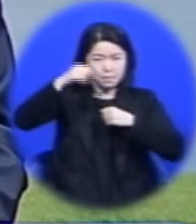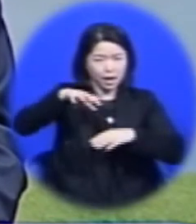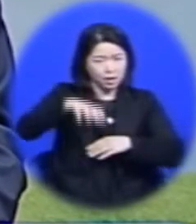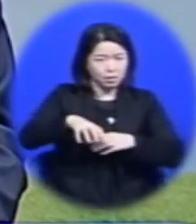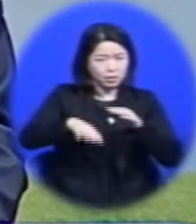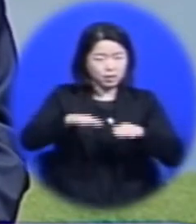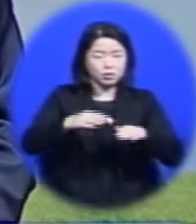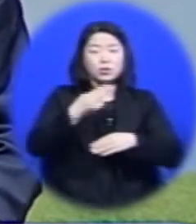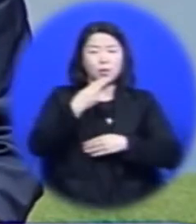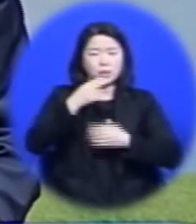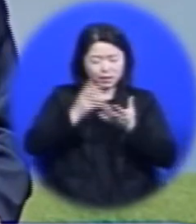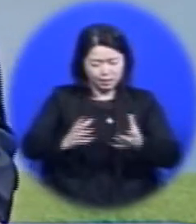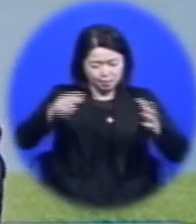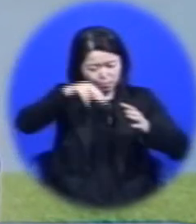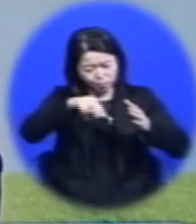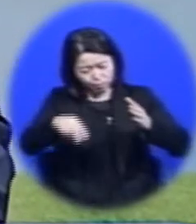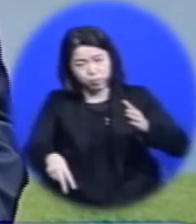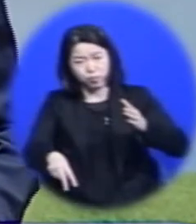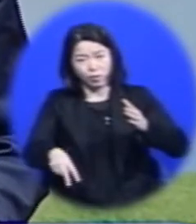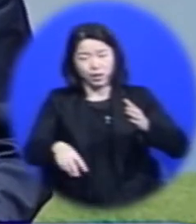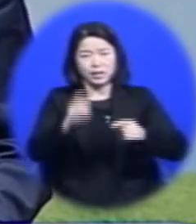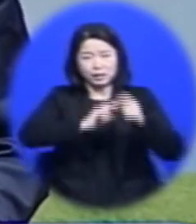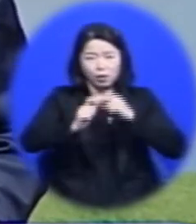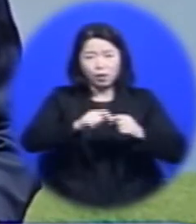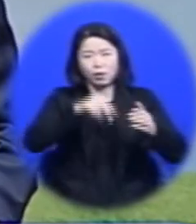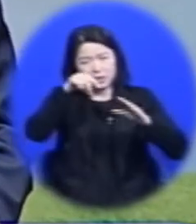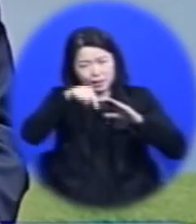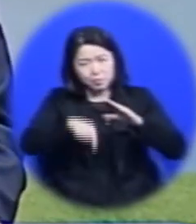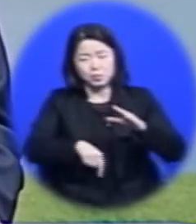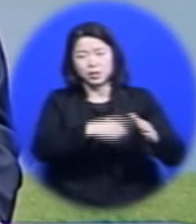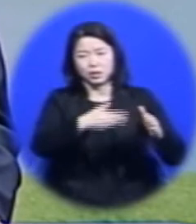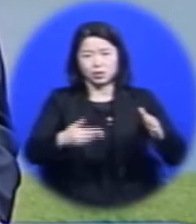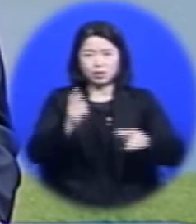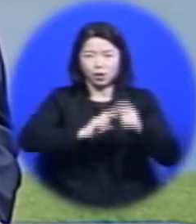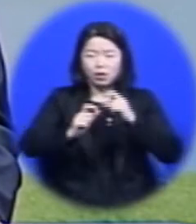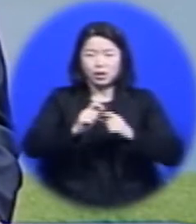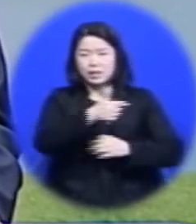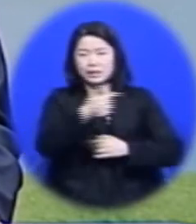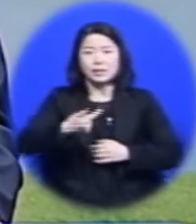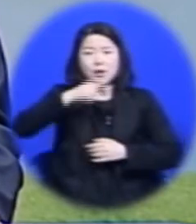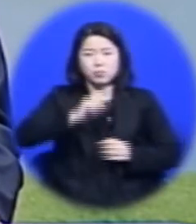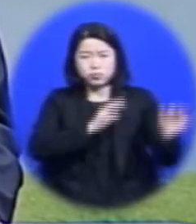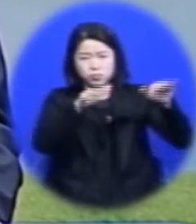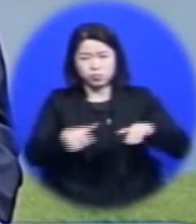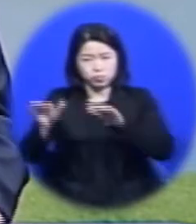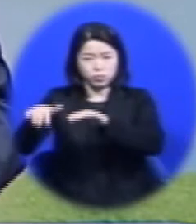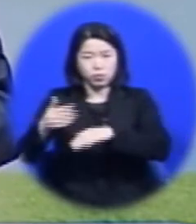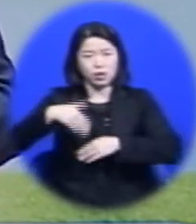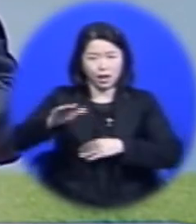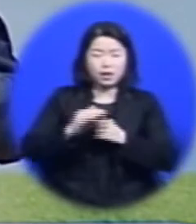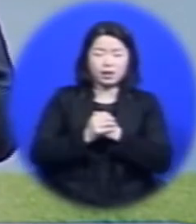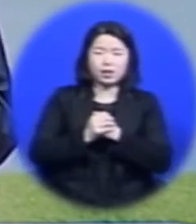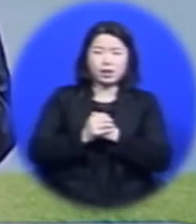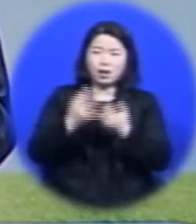빠졌습니다 물 쏙 깊은 곳으로 빠져 들어 갔으니 큰 물결이 나를 휩쓸어 갑니다 여러분